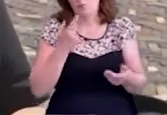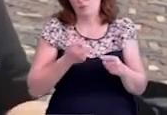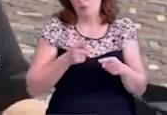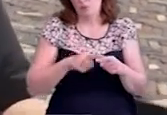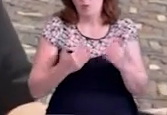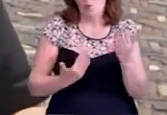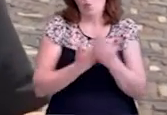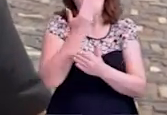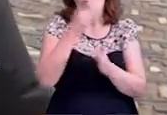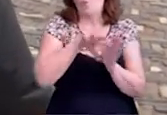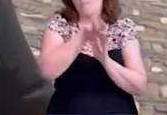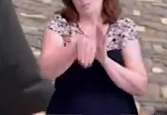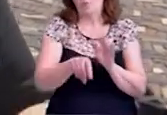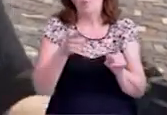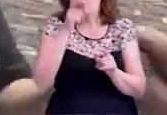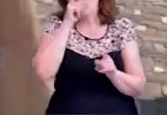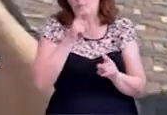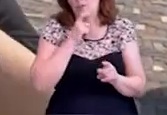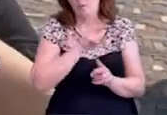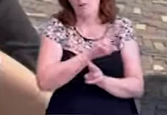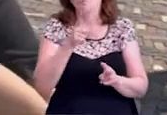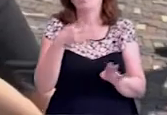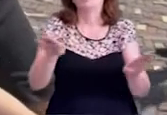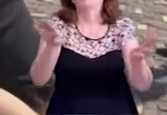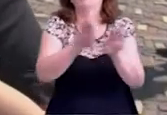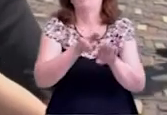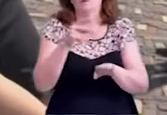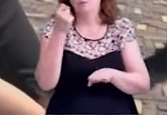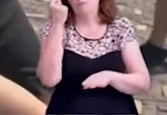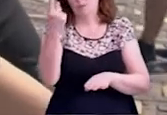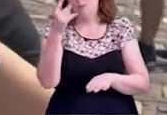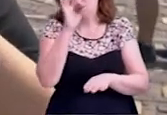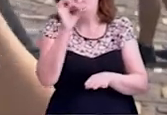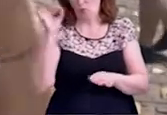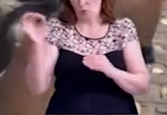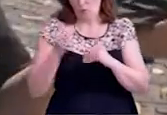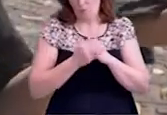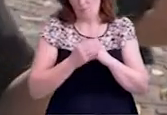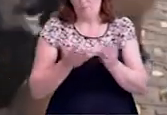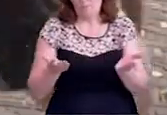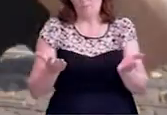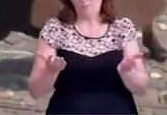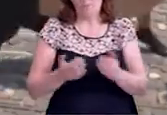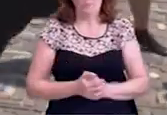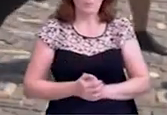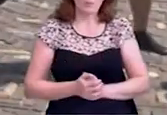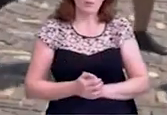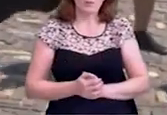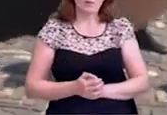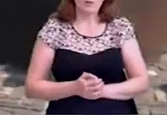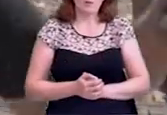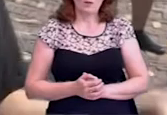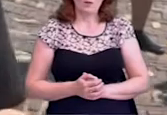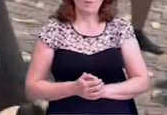нововведениями, потому что никто не понимает, почему закрывается заведение в 11, а